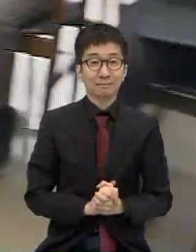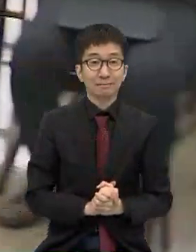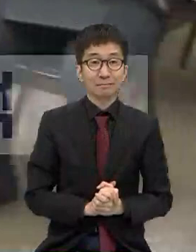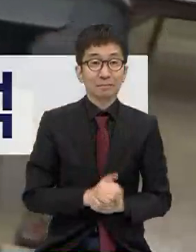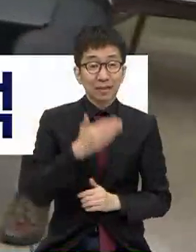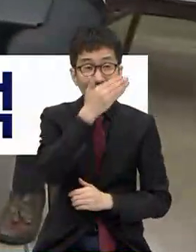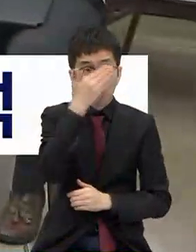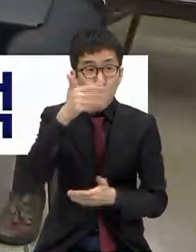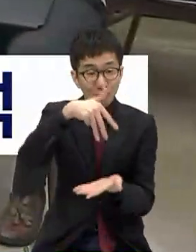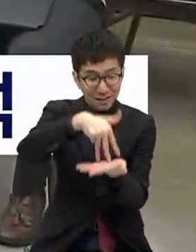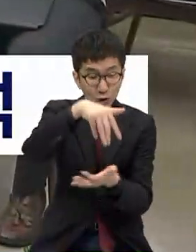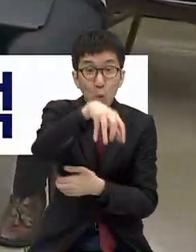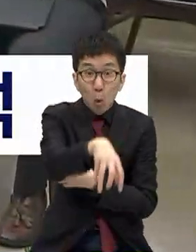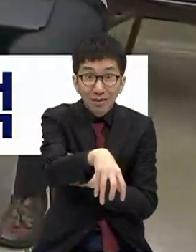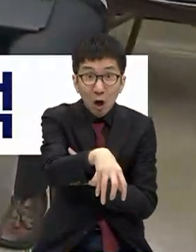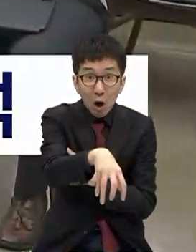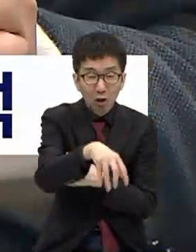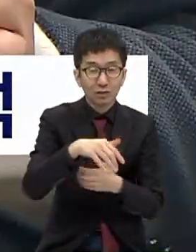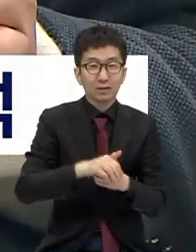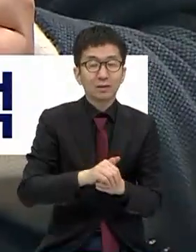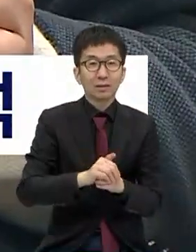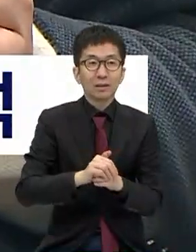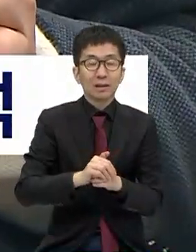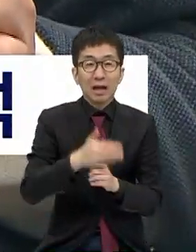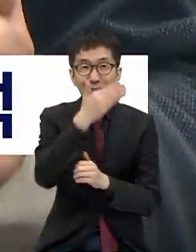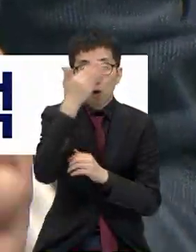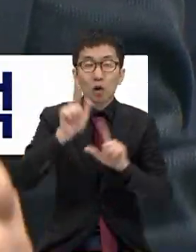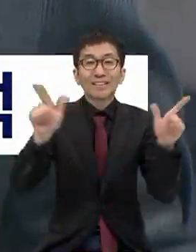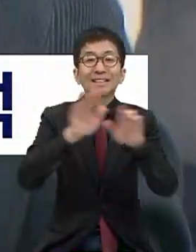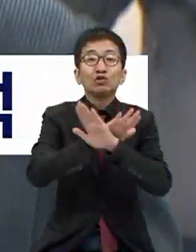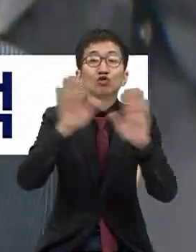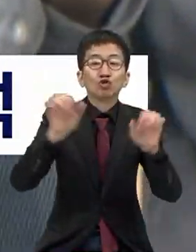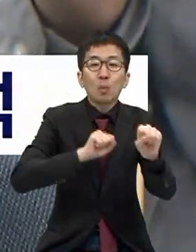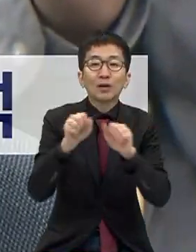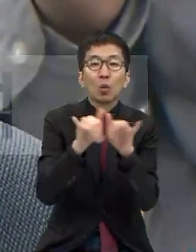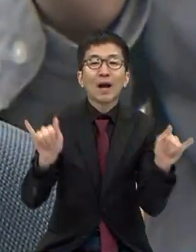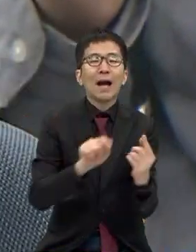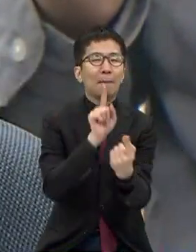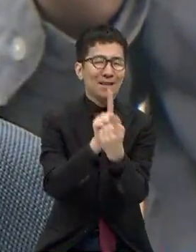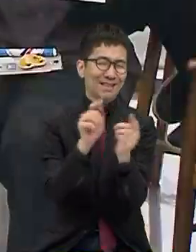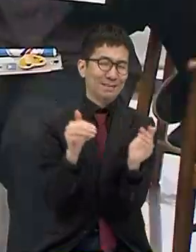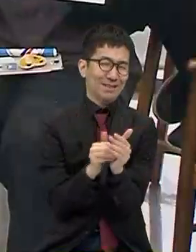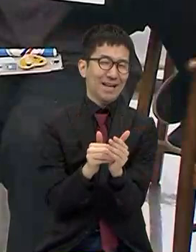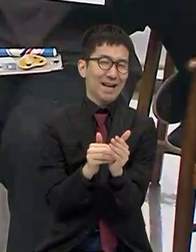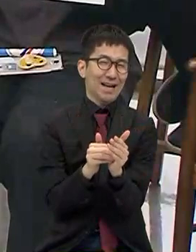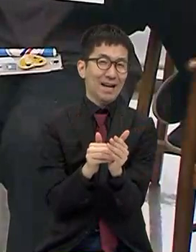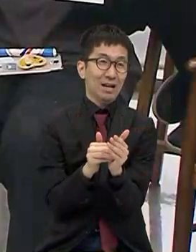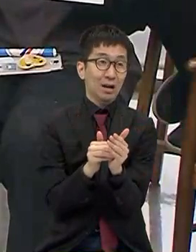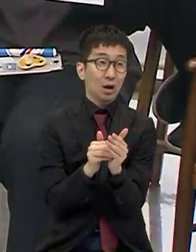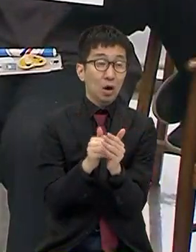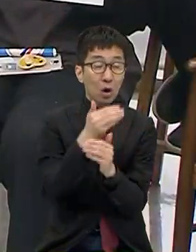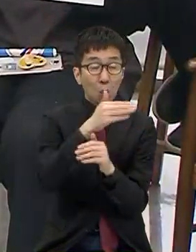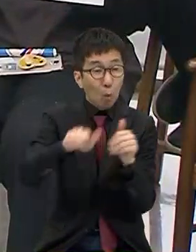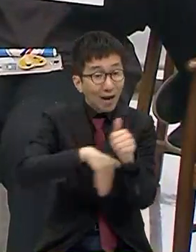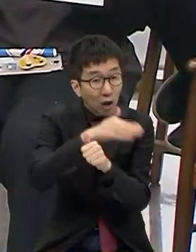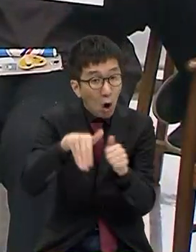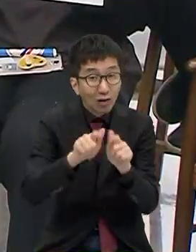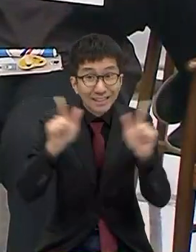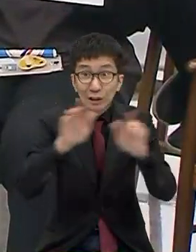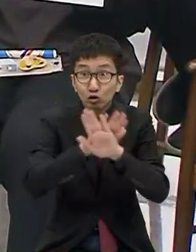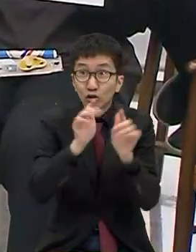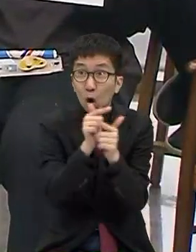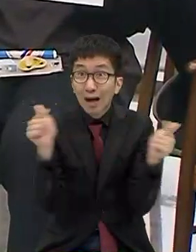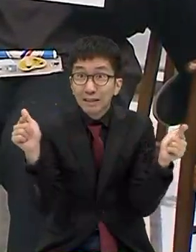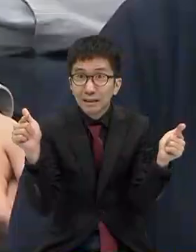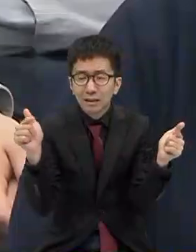서울 신촌에서 청년 기후활동가들을 만난 이재명 민주당 후보. 환경 문제는 미래 세대의 빚을 지우는 일이라고